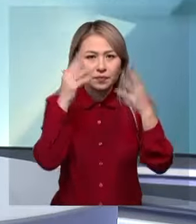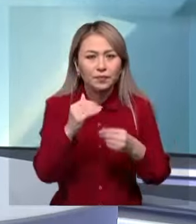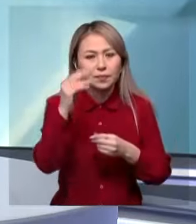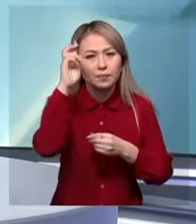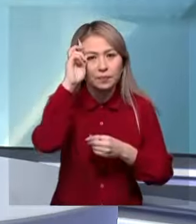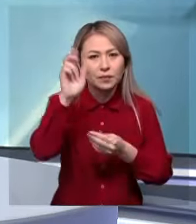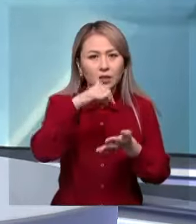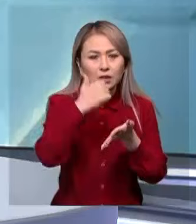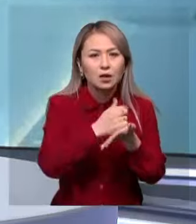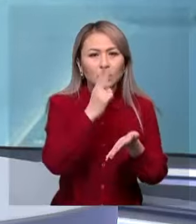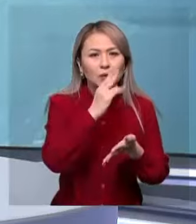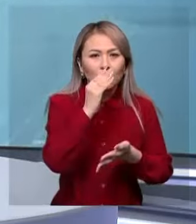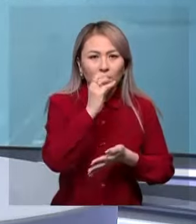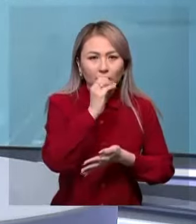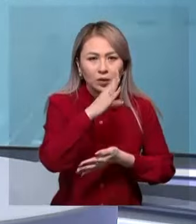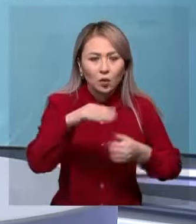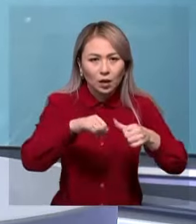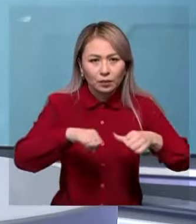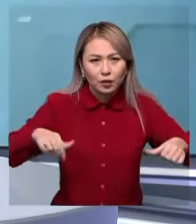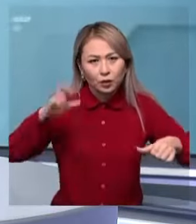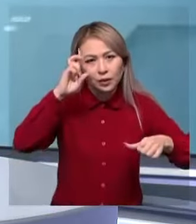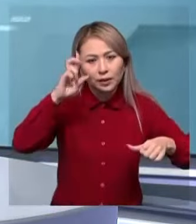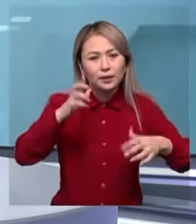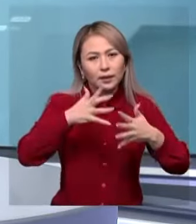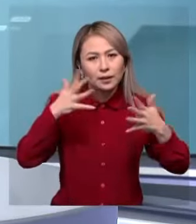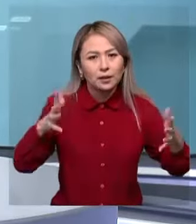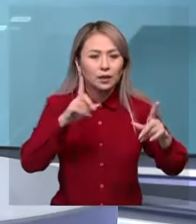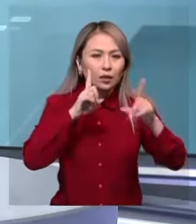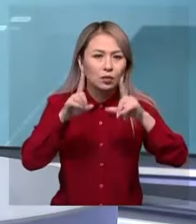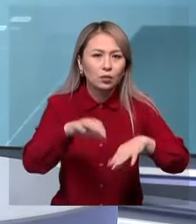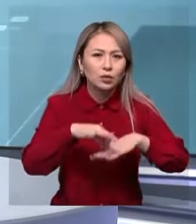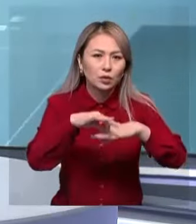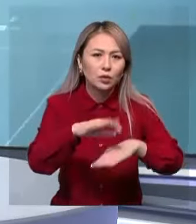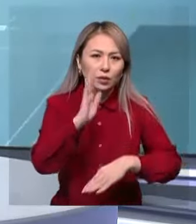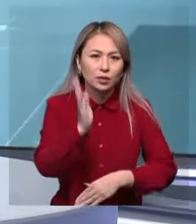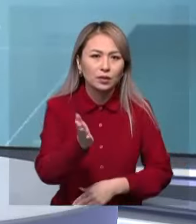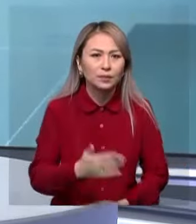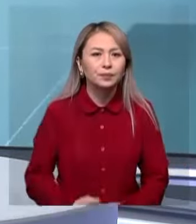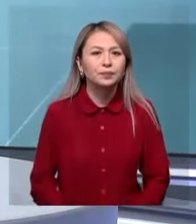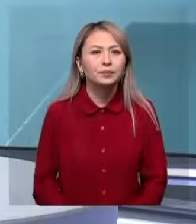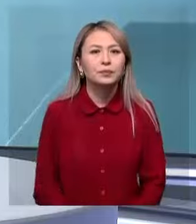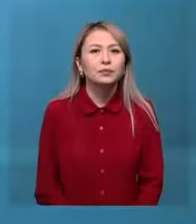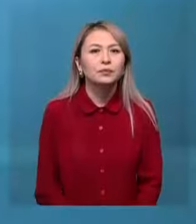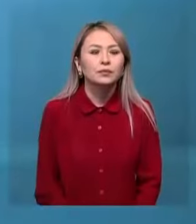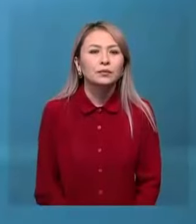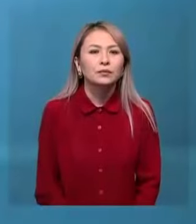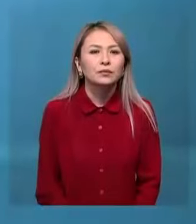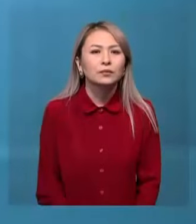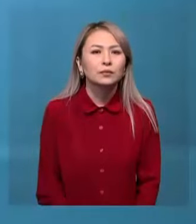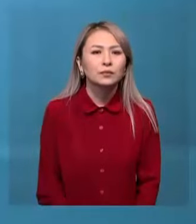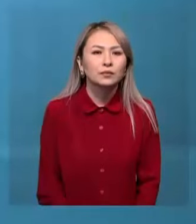ақпан күні мемлекет басшысы Қасым Жомарт Тоқаевтың төрағалығымен үкіметтің кеңейтілген отырысы өтеді.